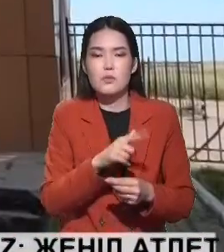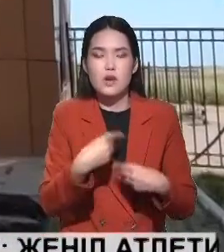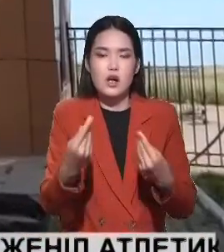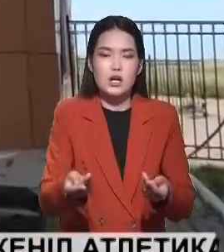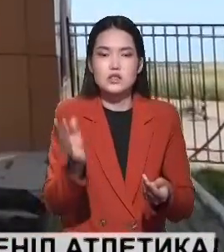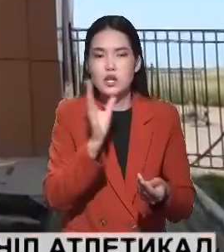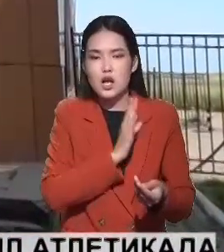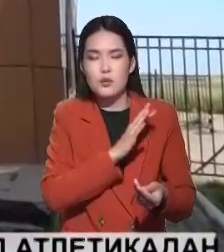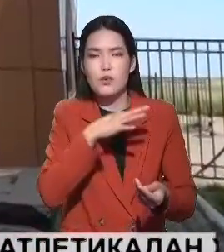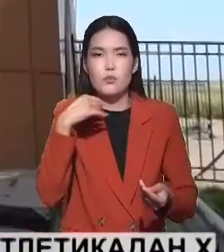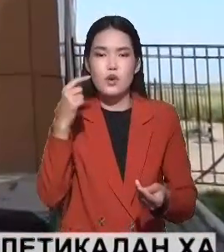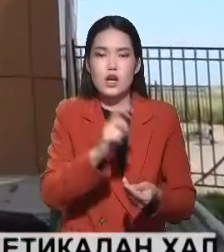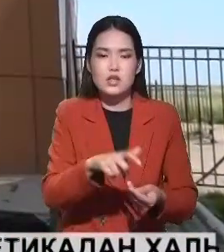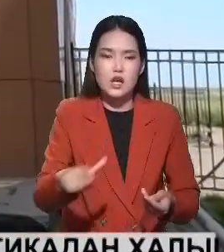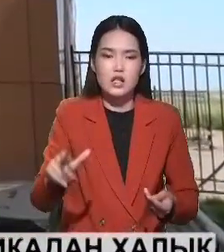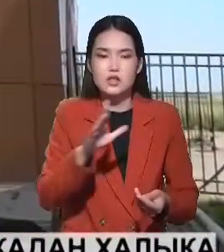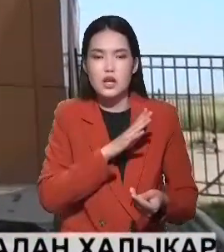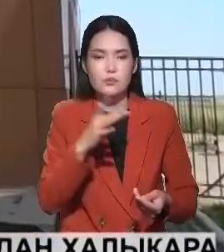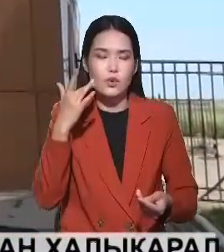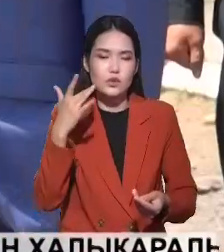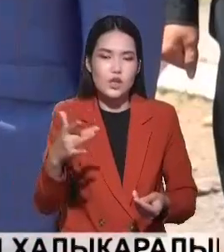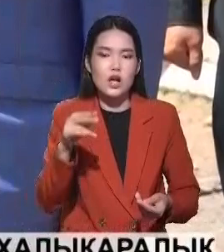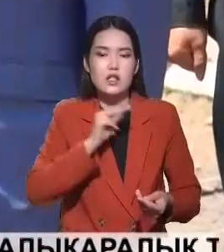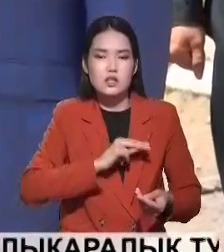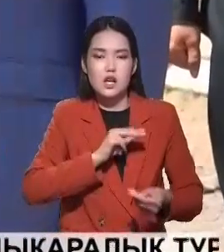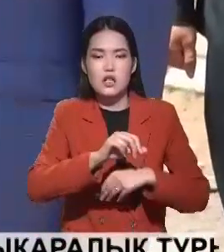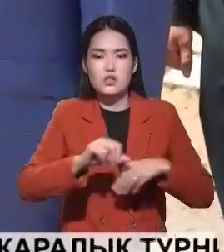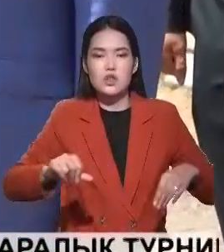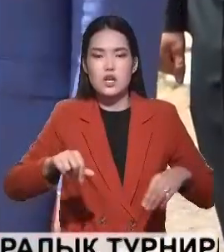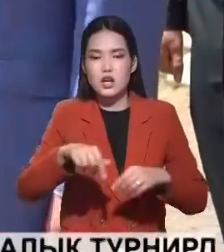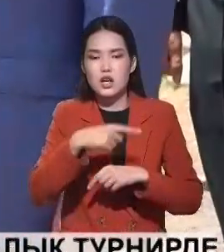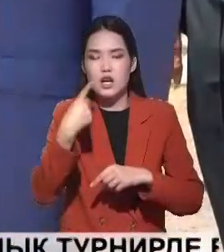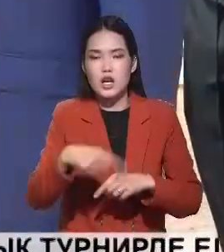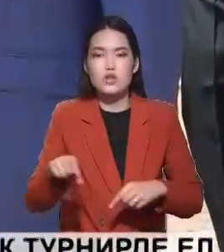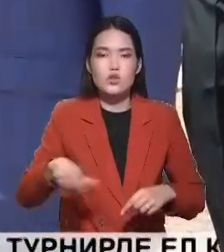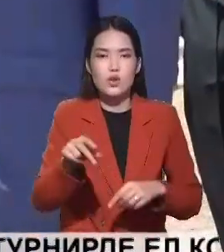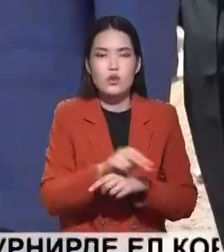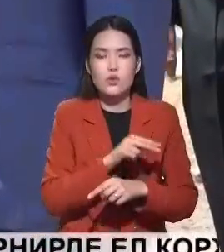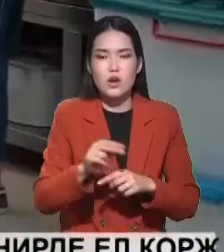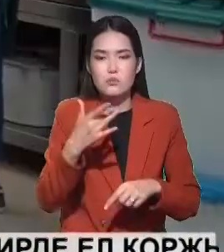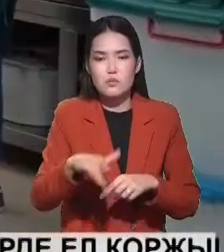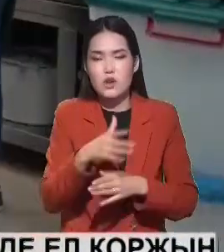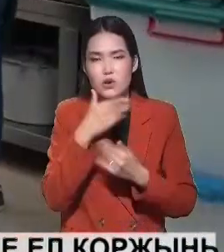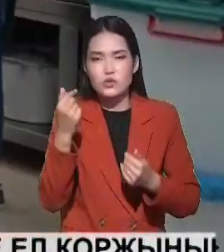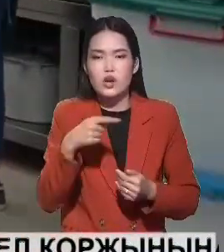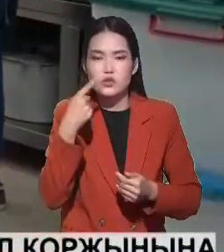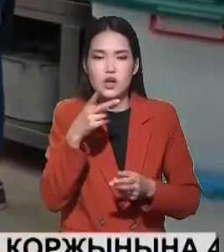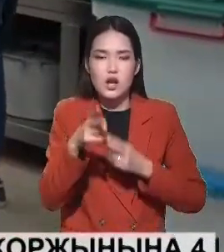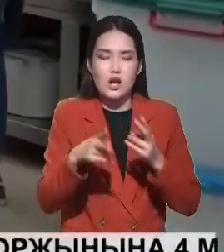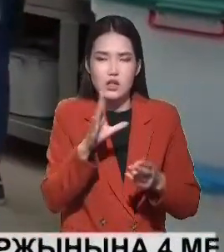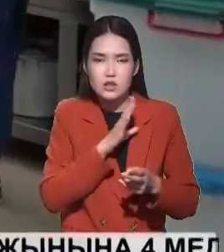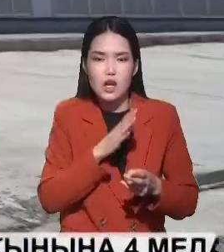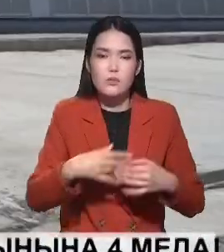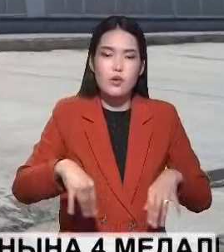Сонымен қатар мұндағы халық Өскемен Шемонайха Ресей шекарасындағы жолдың жері бітпей тұрғанын жеткізді. Депутаттар мұнан соң Рулиха